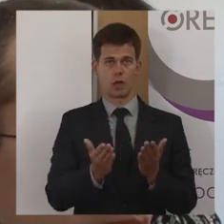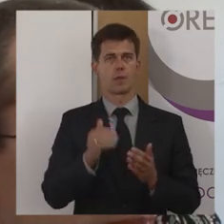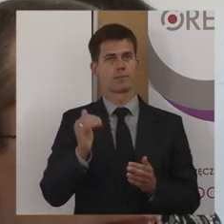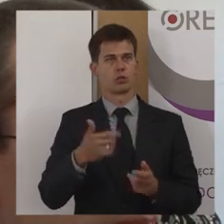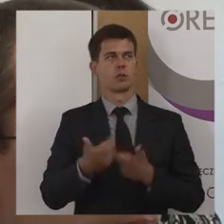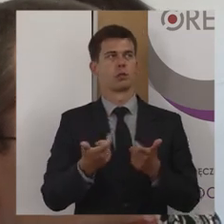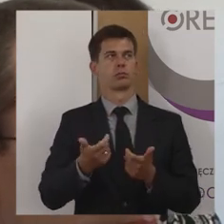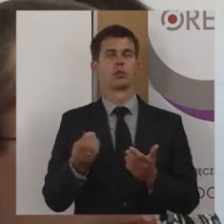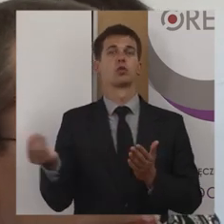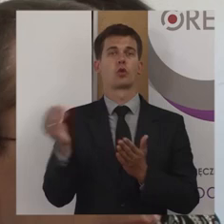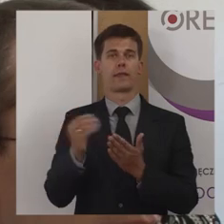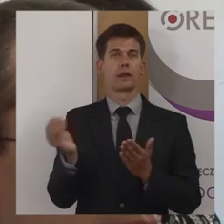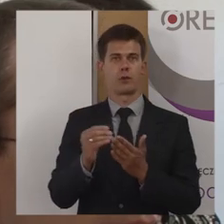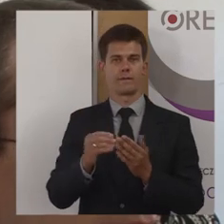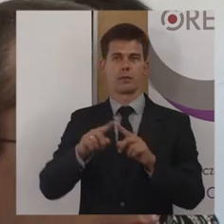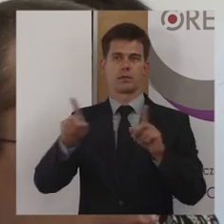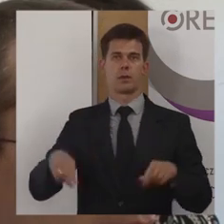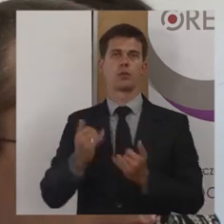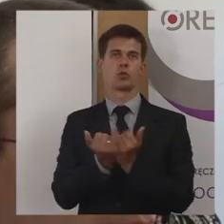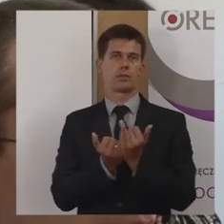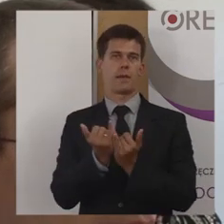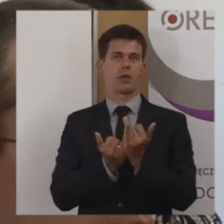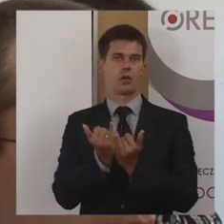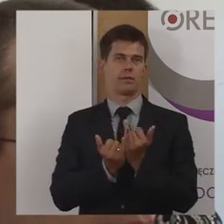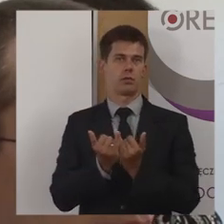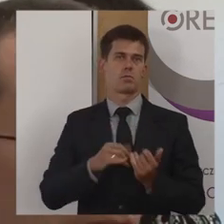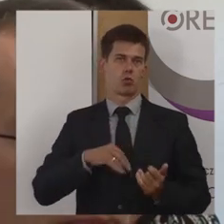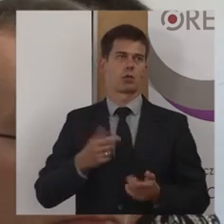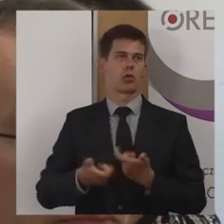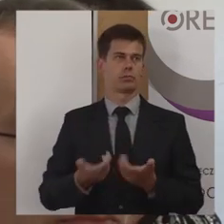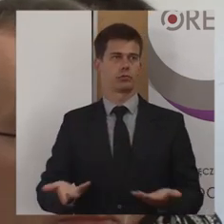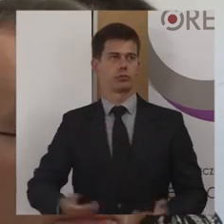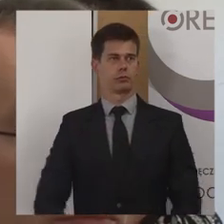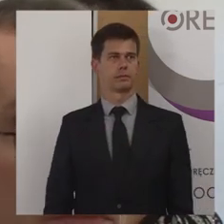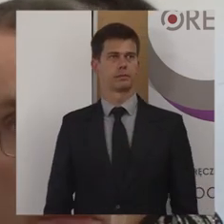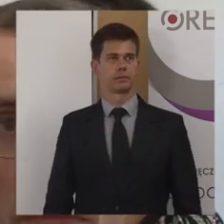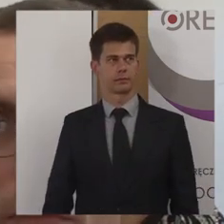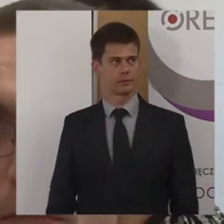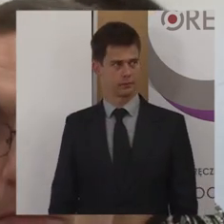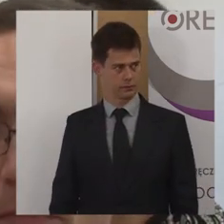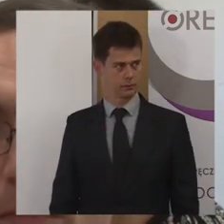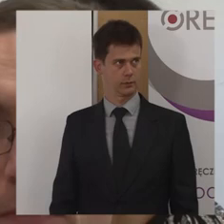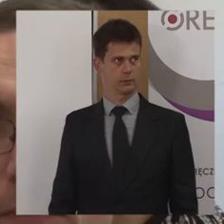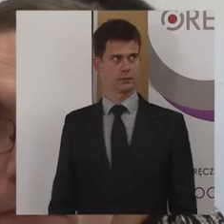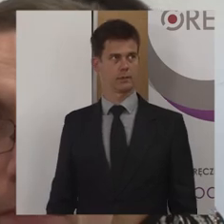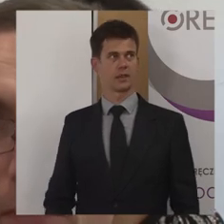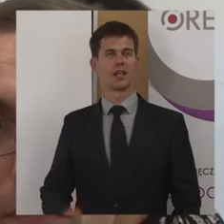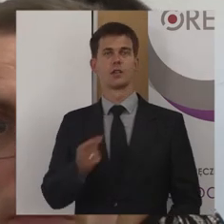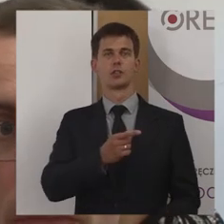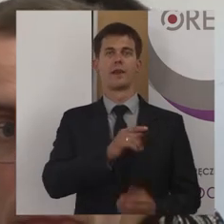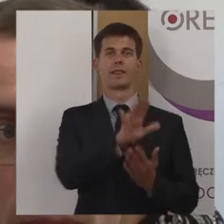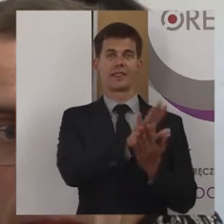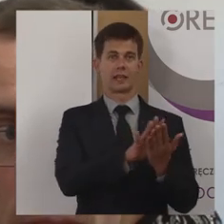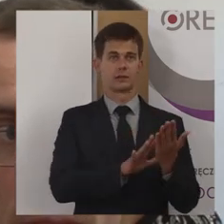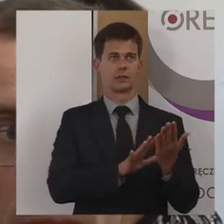wyposażony w te dodatki dostępne dla uczniów z różnymi dysfunkcjami. Prawda? I na przykład ten tekst alternatywny nie musi